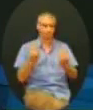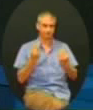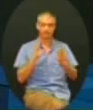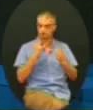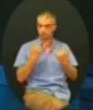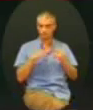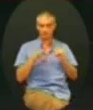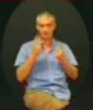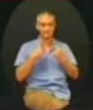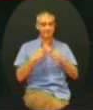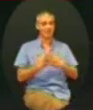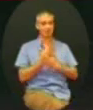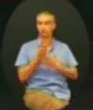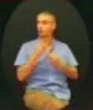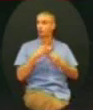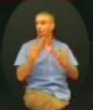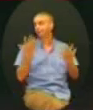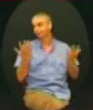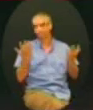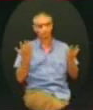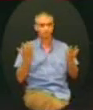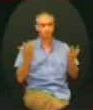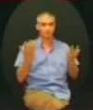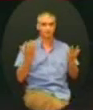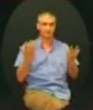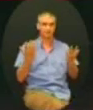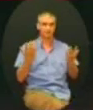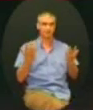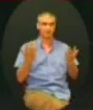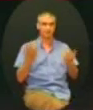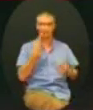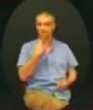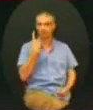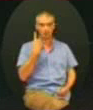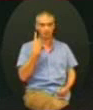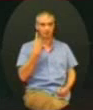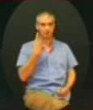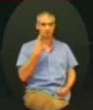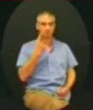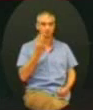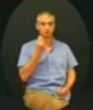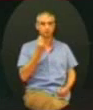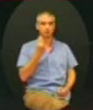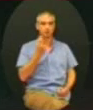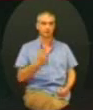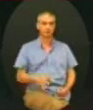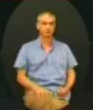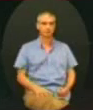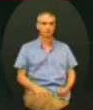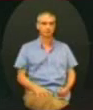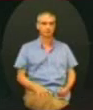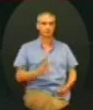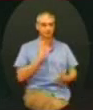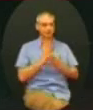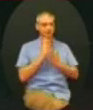לחדשה. אבל אם תיבחר ועידה חדשה בעוד כמה אמרת? אנחנו הצענו את הצעתנו לפני שנה, ומי שמסמס את ההחלטה... לא משנה, אבל